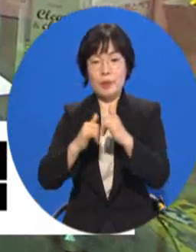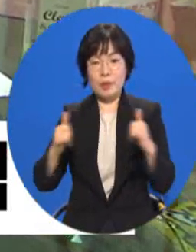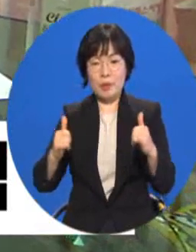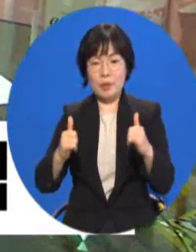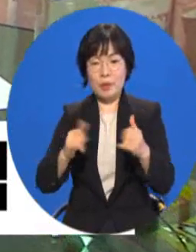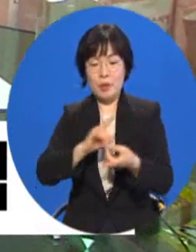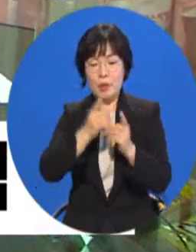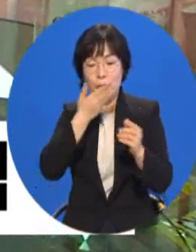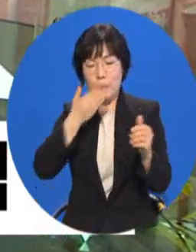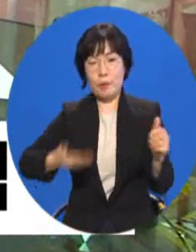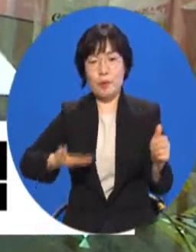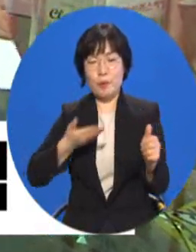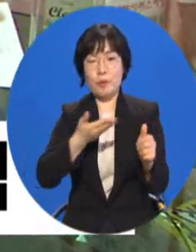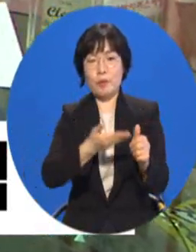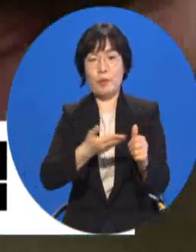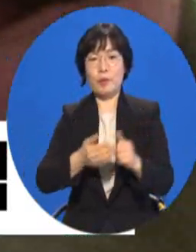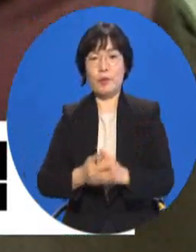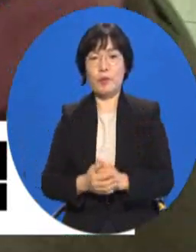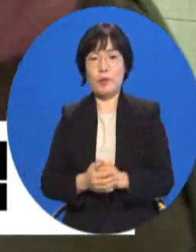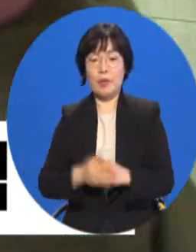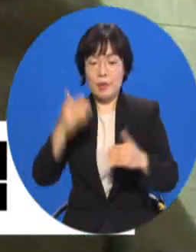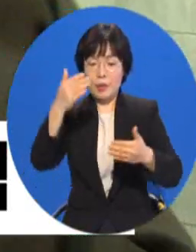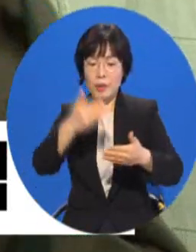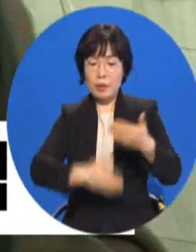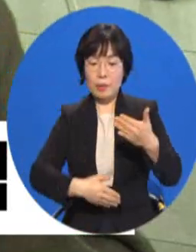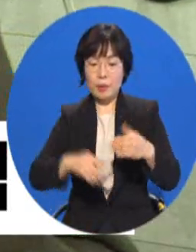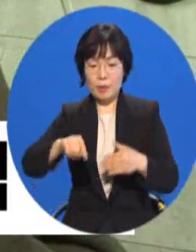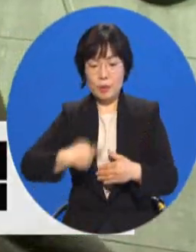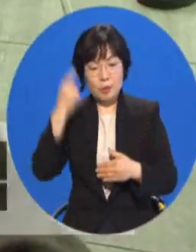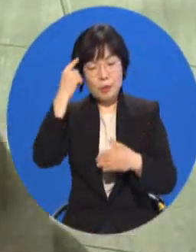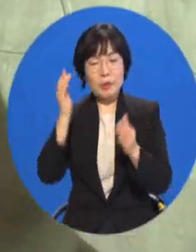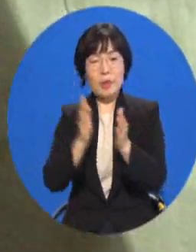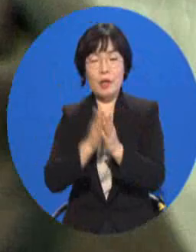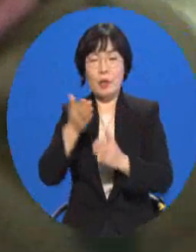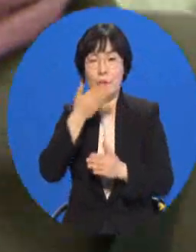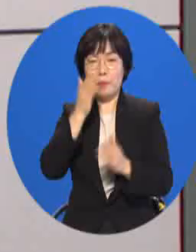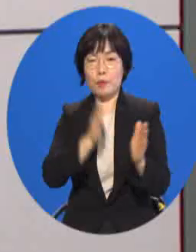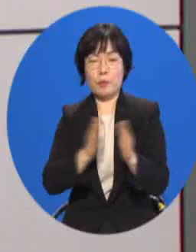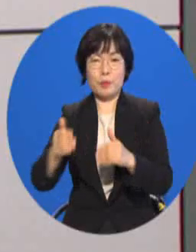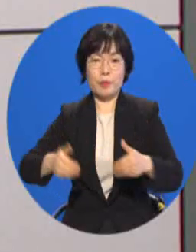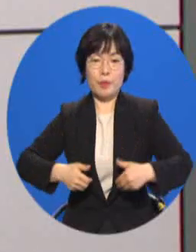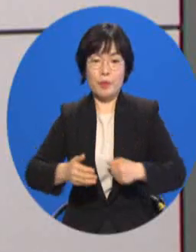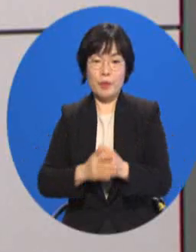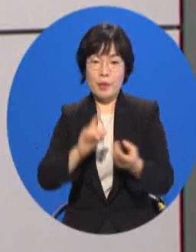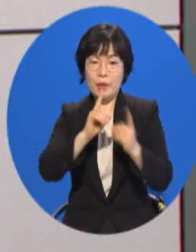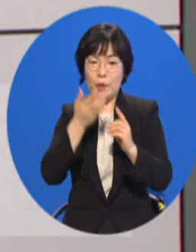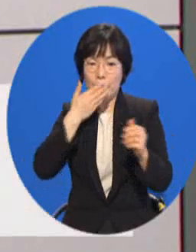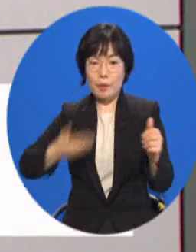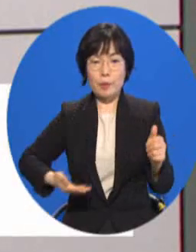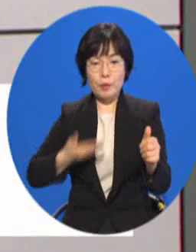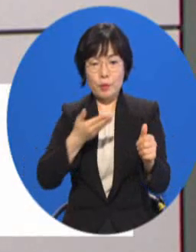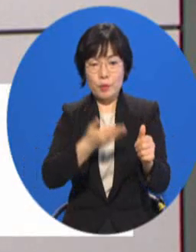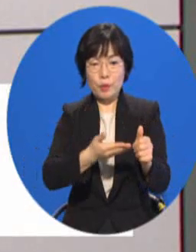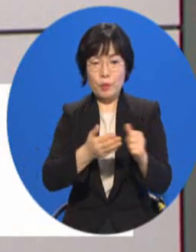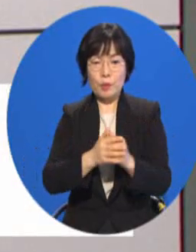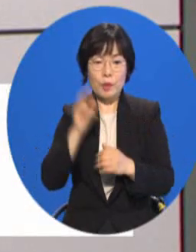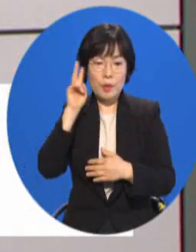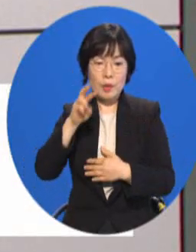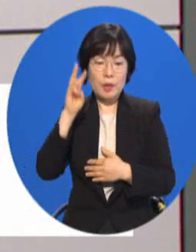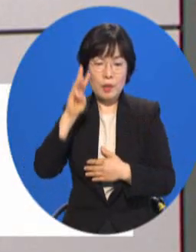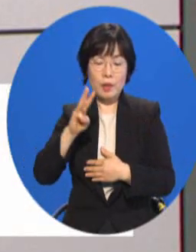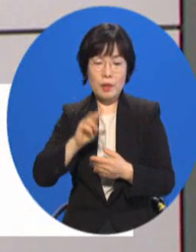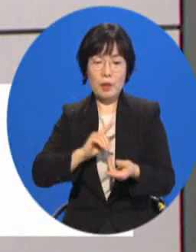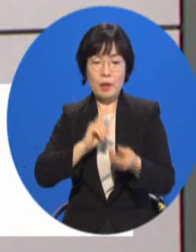명에게만 대체식이 제공되고 있고 나머지는 스스로 식사를 해결하고 있습니다. 대체식으로 이제 2,